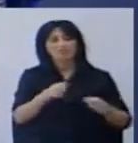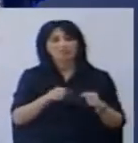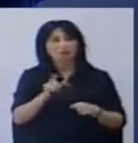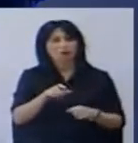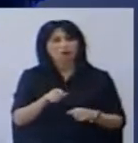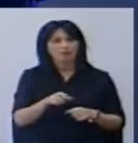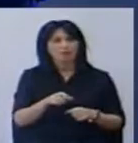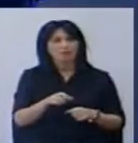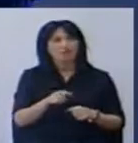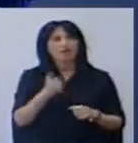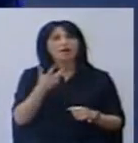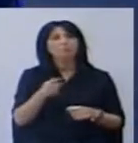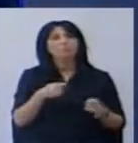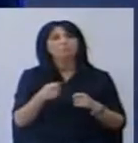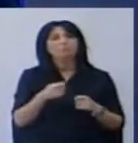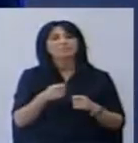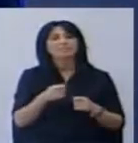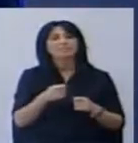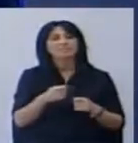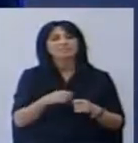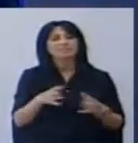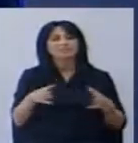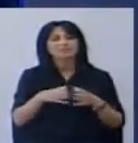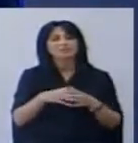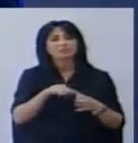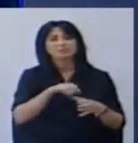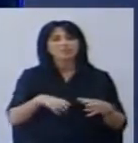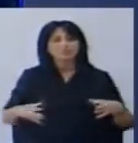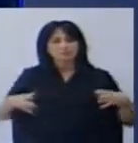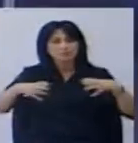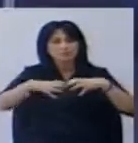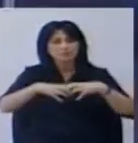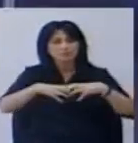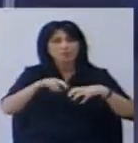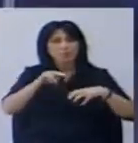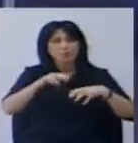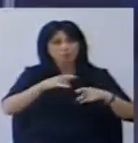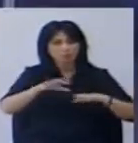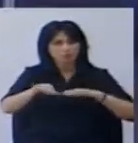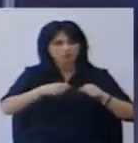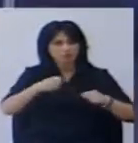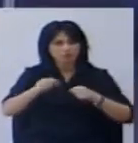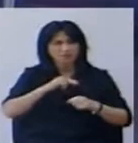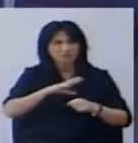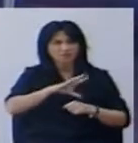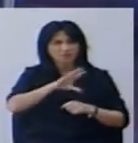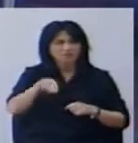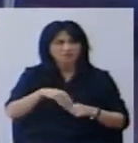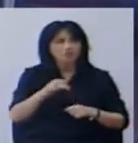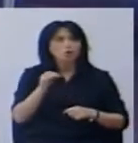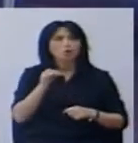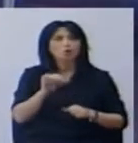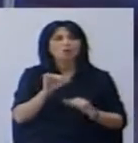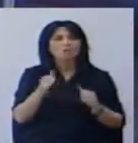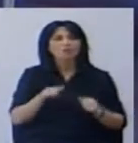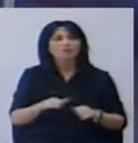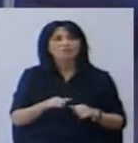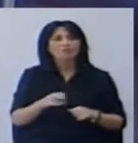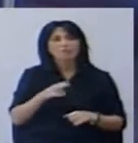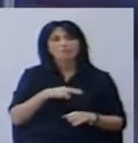ხალხი. რამდენ ბიზნეს ჩაიგდებს ეს კლანი ხელში იმისათვის, რომ მთელი ფოთი დაასაქმოს? ძალიან მაინტერესებს. როგორია ეს ფორმატი?